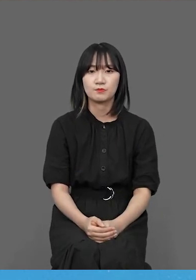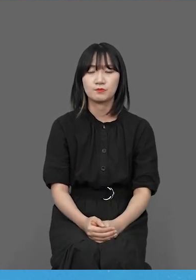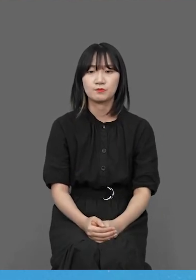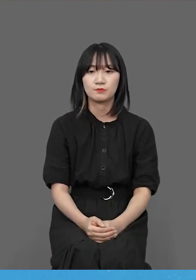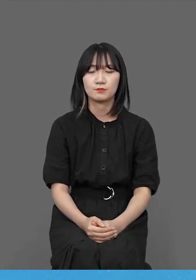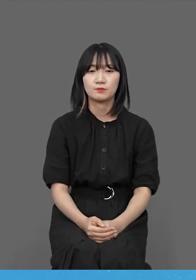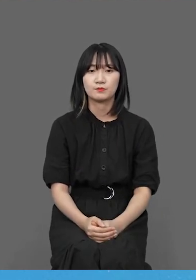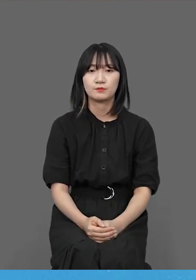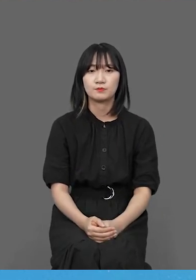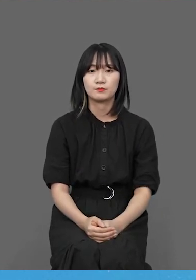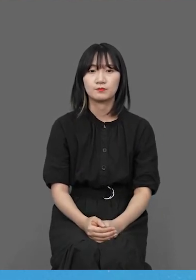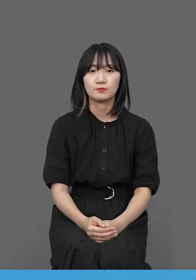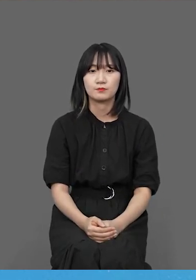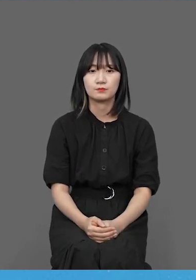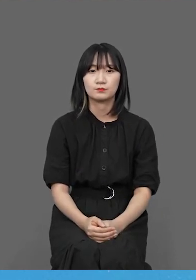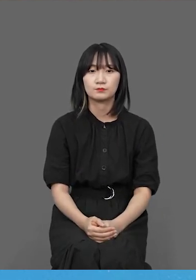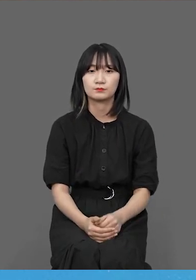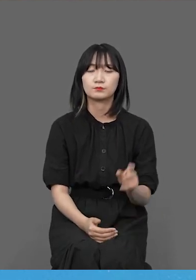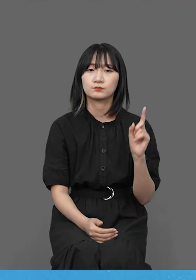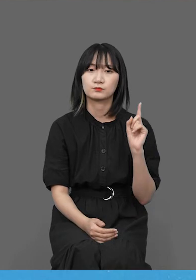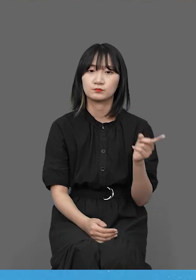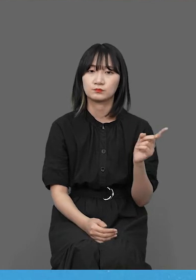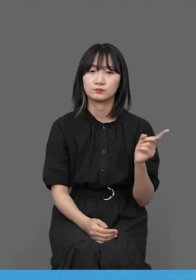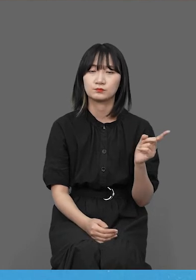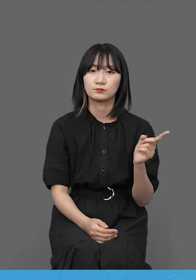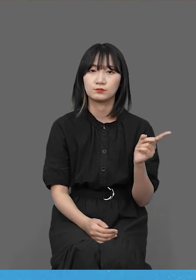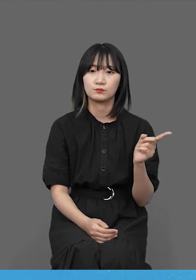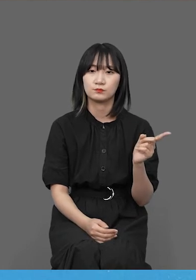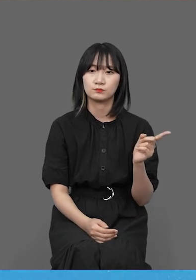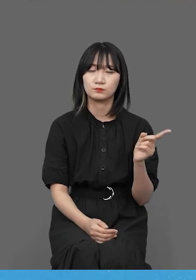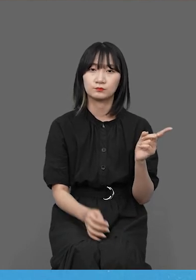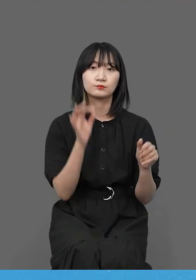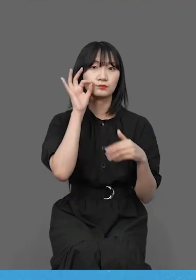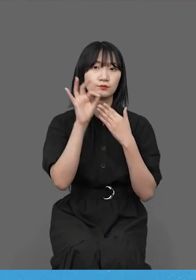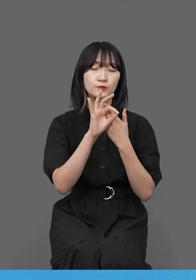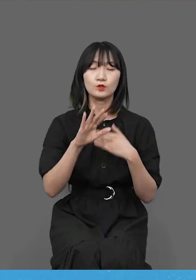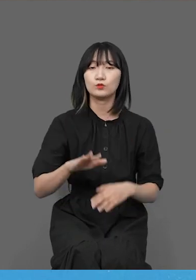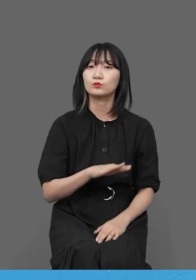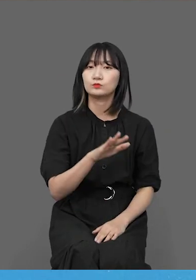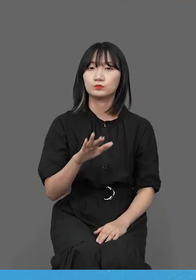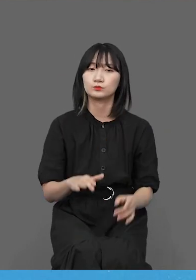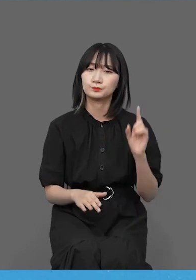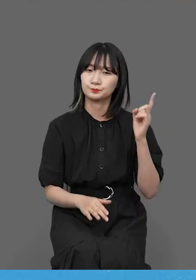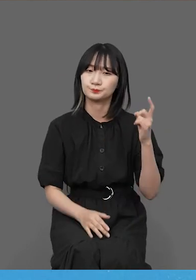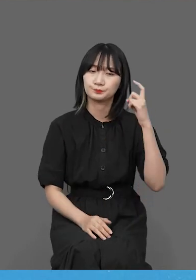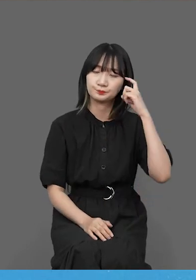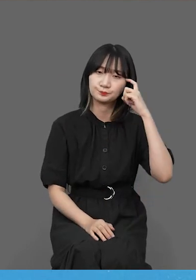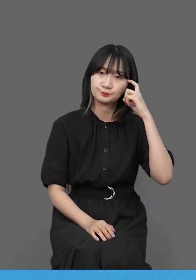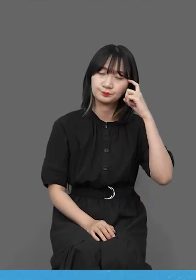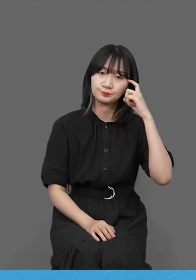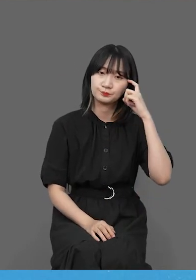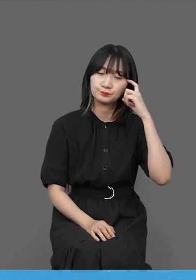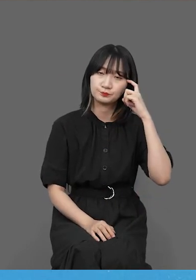보실 수가 있습니다. 여기 왼쪽으로 만약에 우리가 생각을 하고